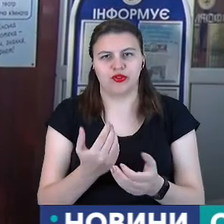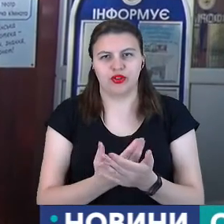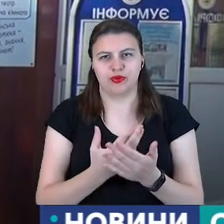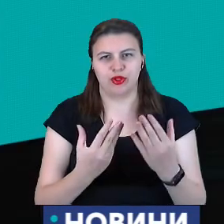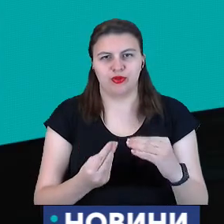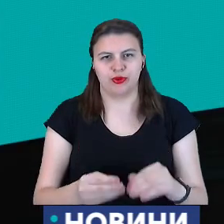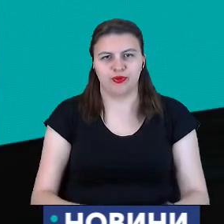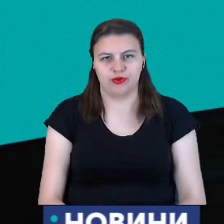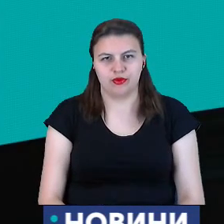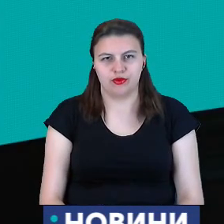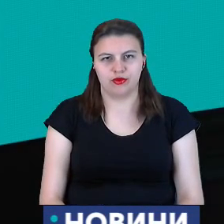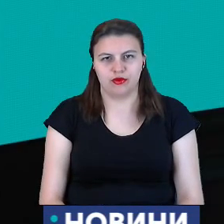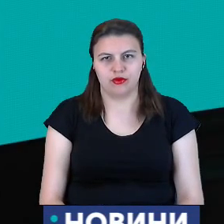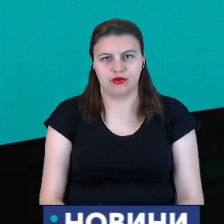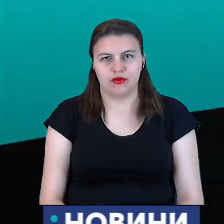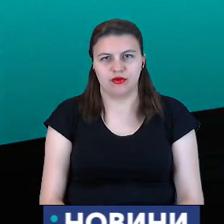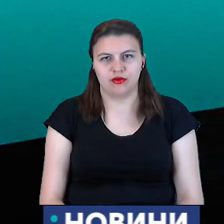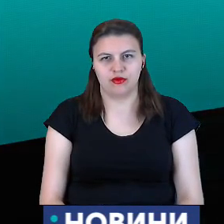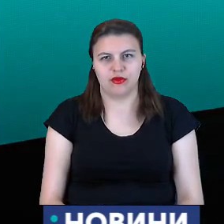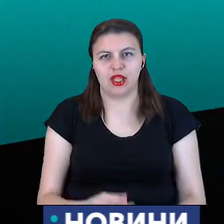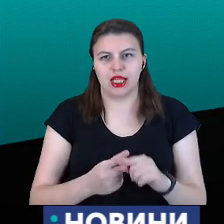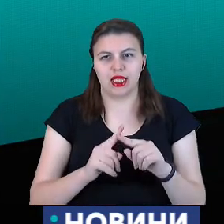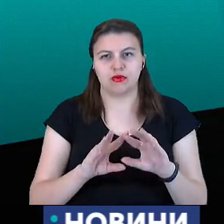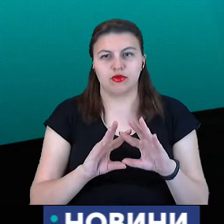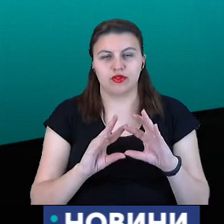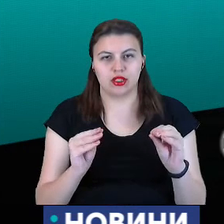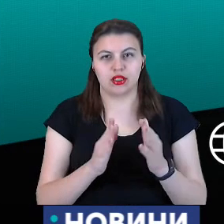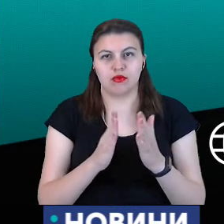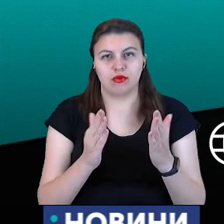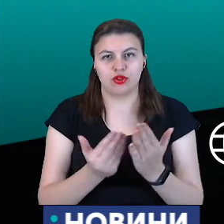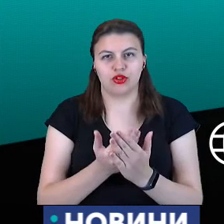Суспільному. На цьому в мене все. Більше інформації